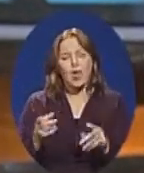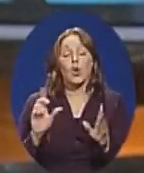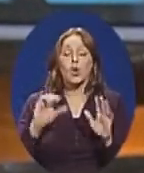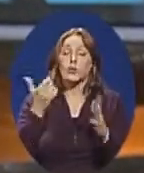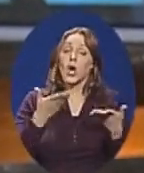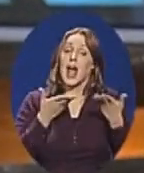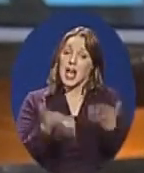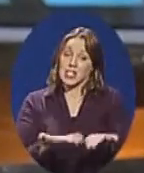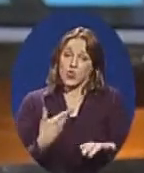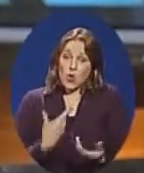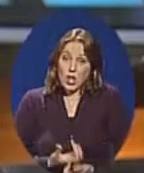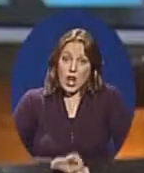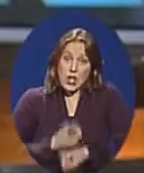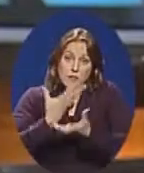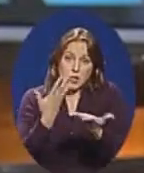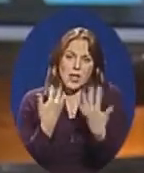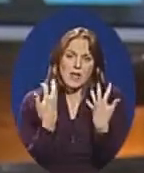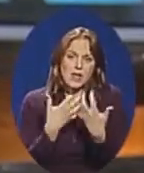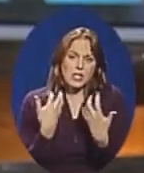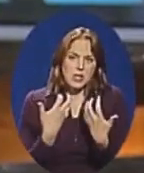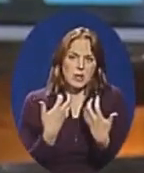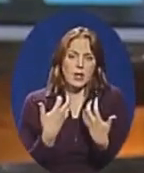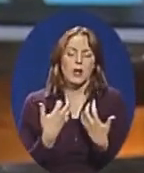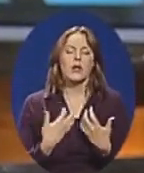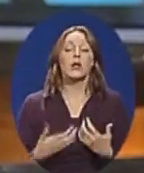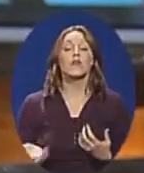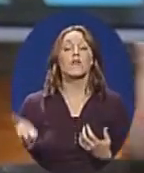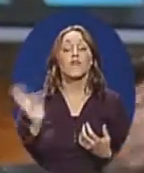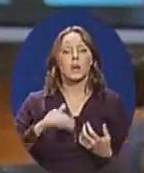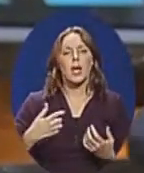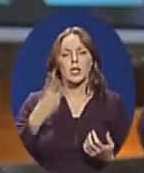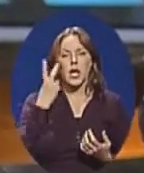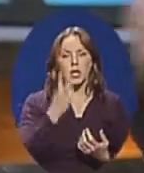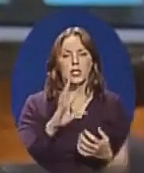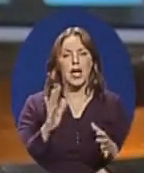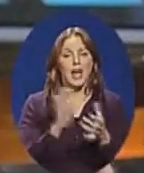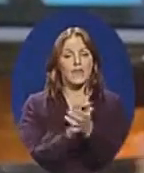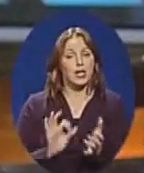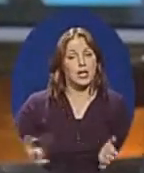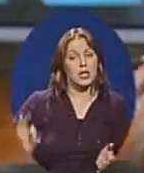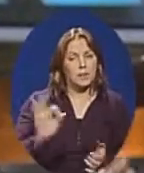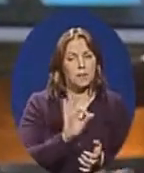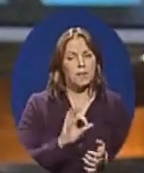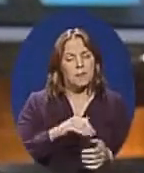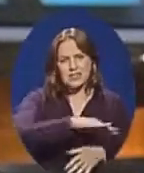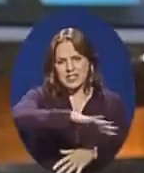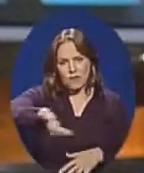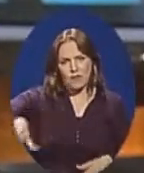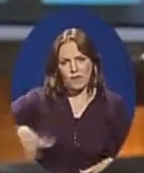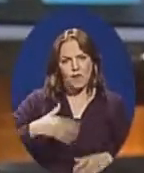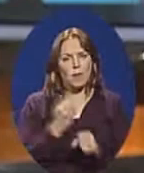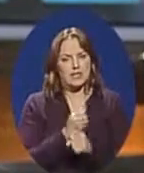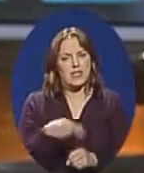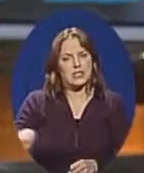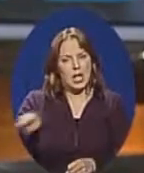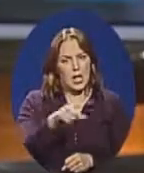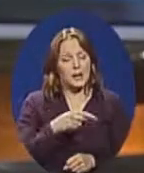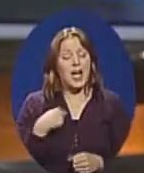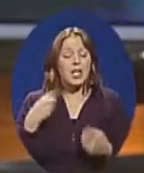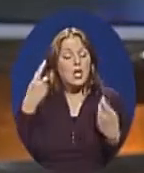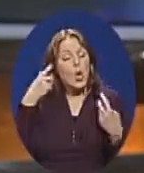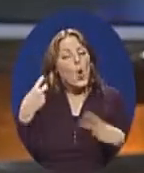לי להתבטא ולספר. ומעבר לזה, אני ראיתי גם מה שזה עשה לחברים מסביב ולמשפחה. אני